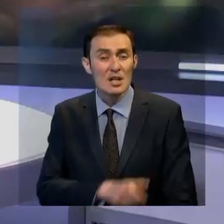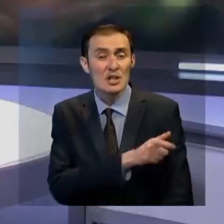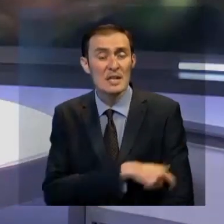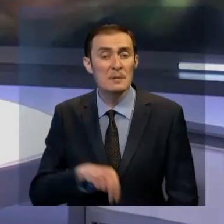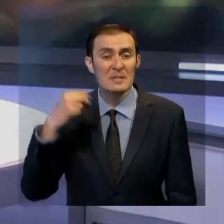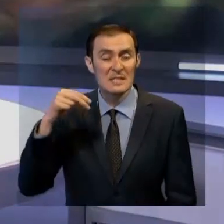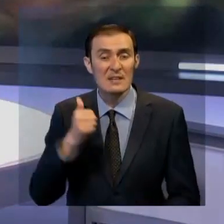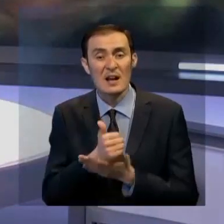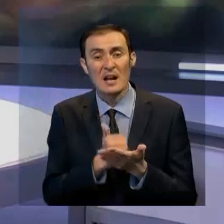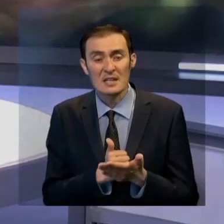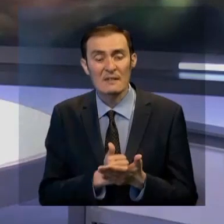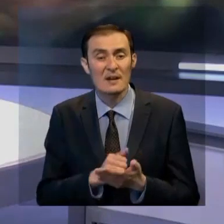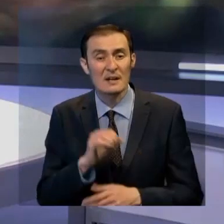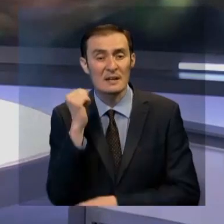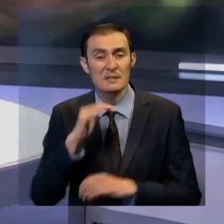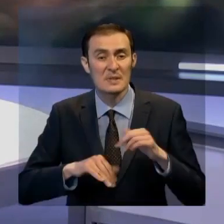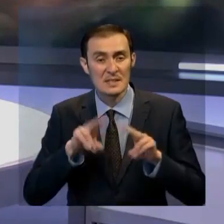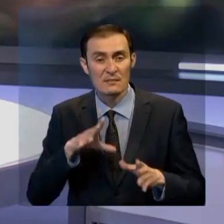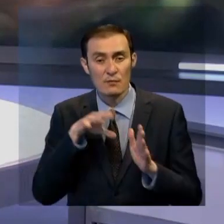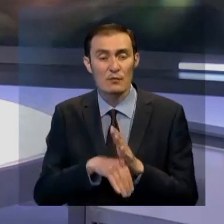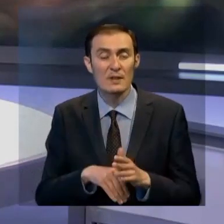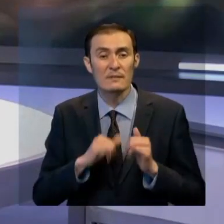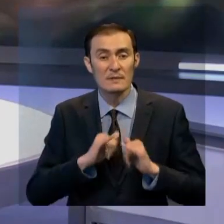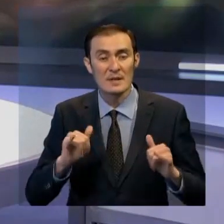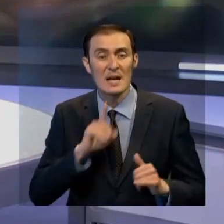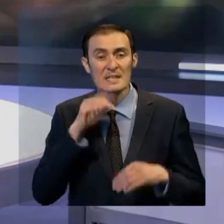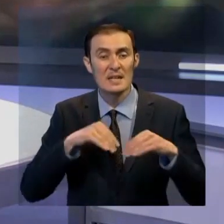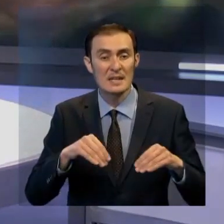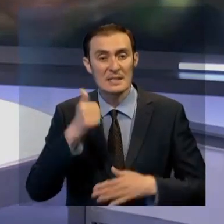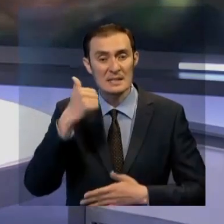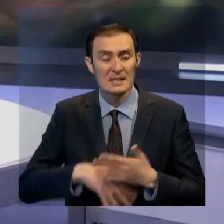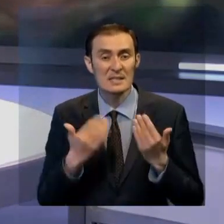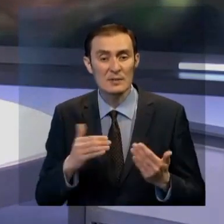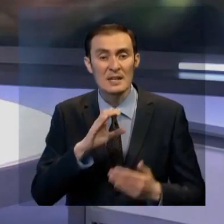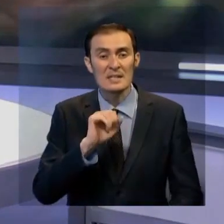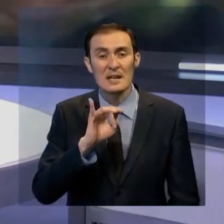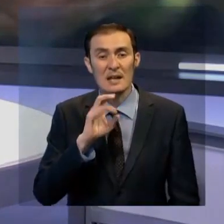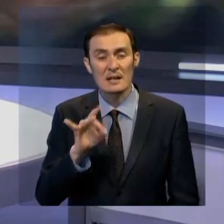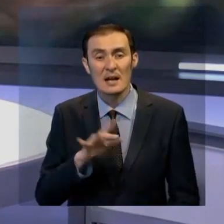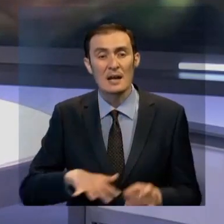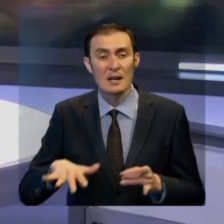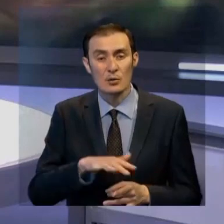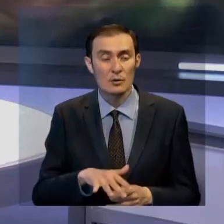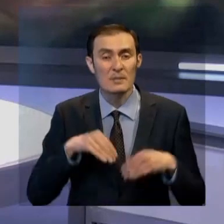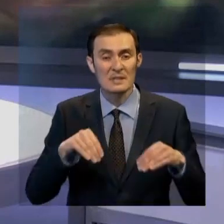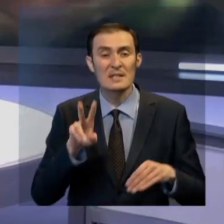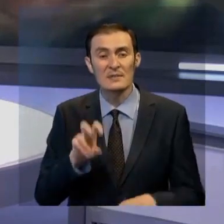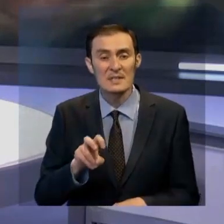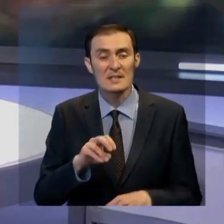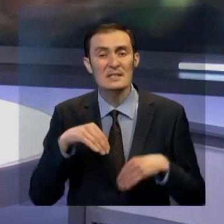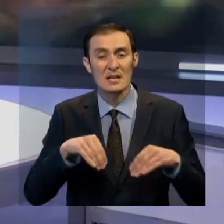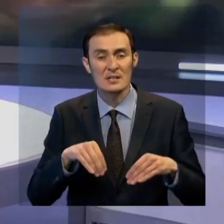Члены президентского кадрового резерва внесли свой вклад в озеленение столицы. Сегодня в Сараркинском районе мегаполиса они высадили